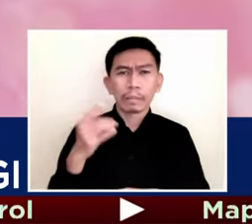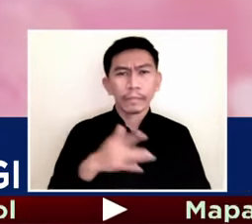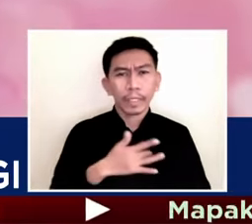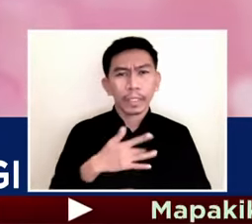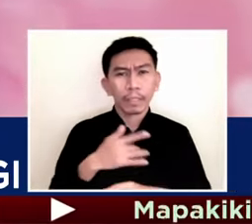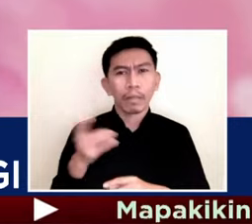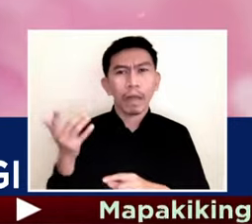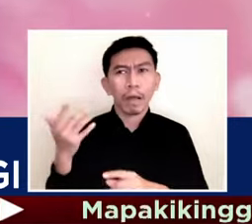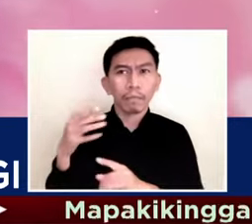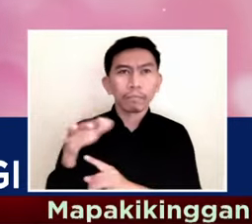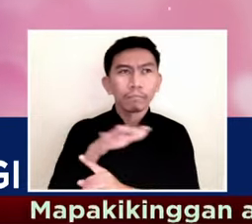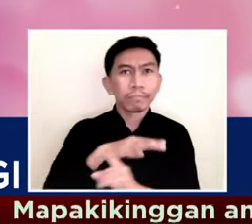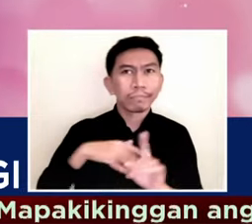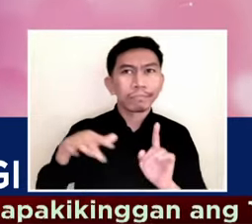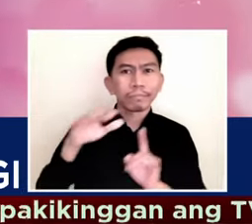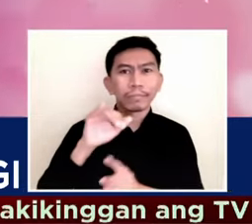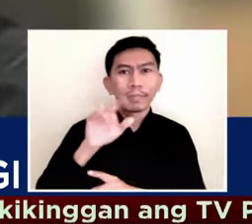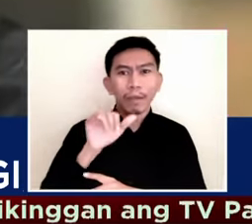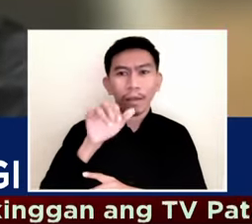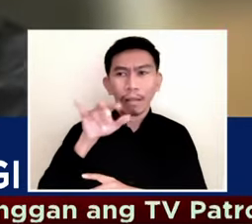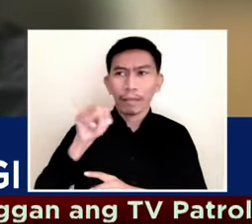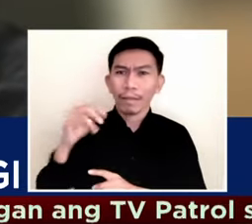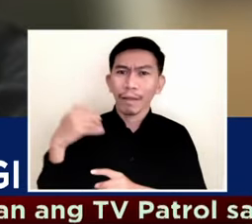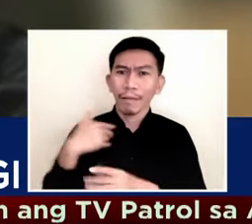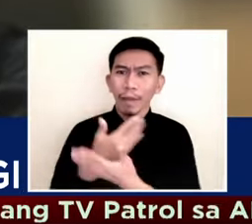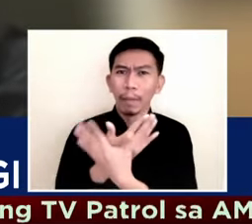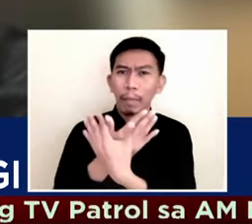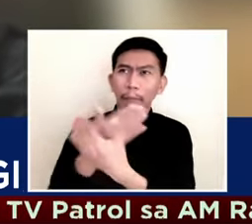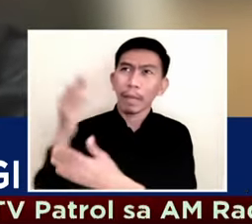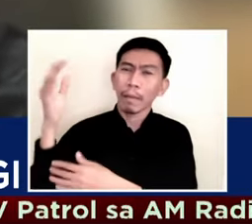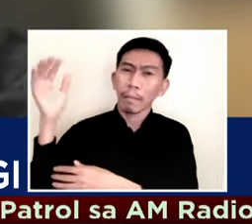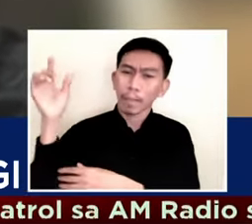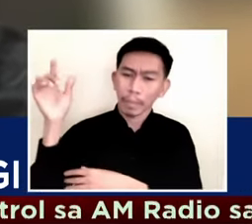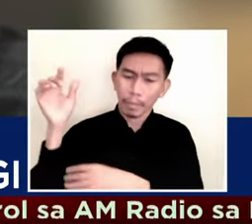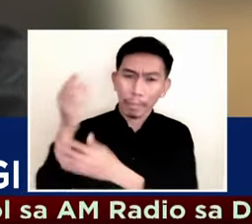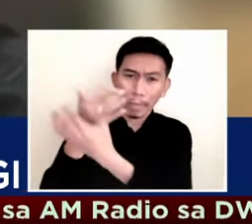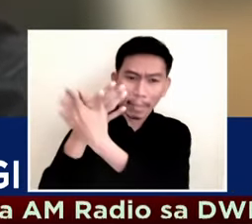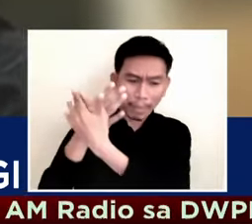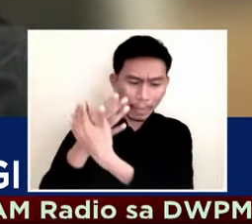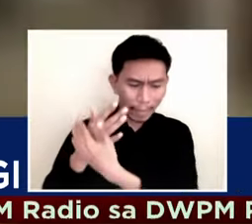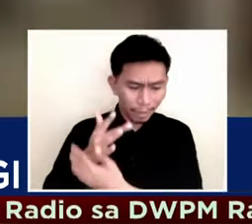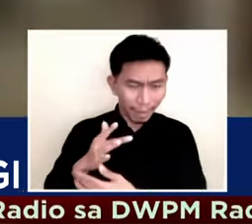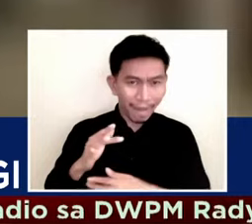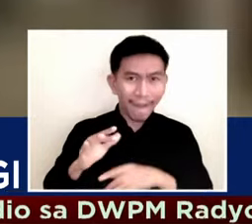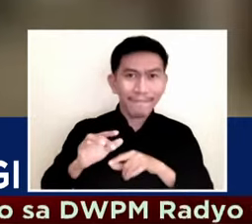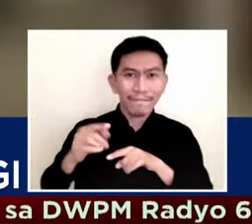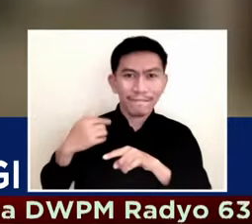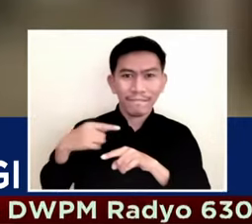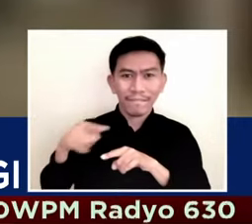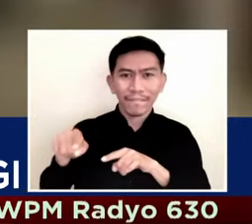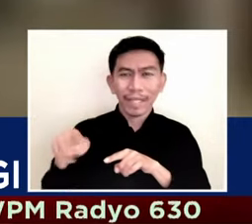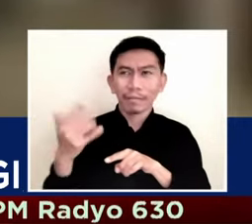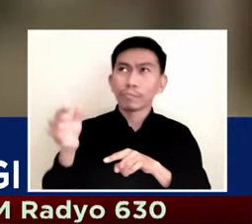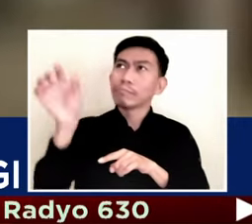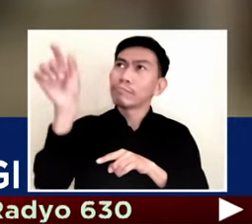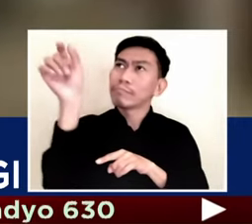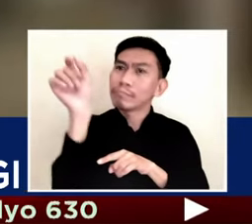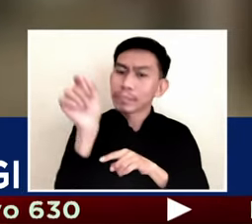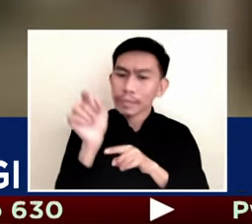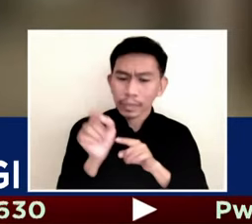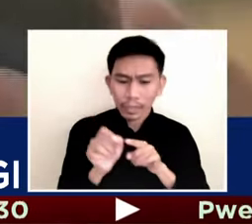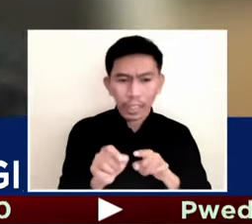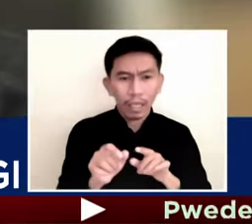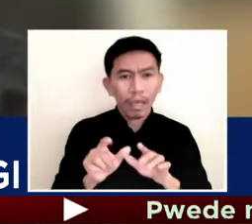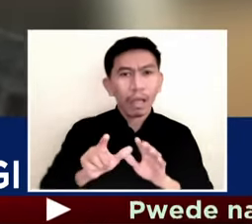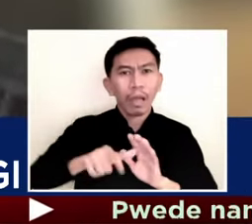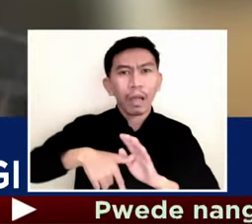paru-parong paulit-ulit na dumapo sa kanya. Kinuha ko yung butterfly and then I released it. Mm-hmm. And then after the entire